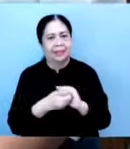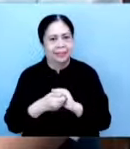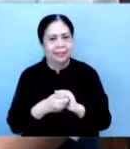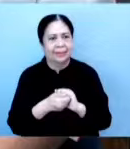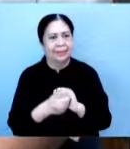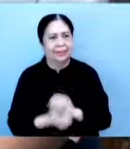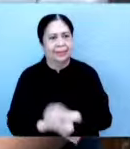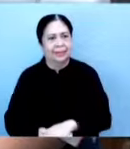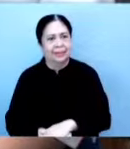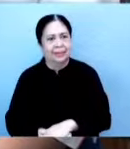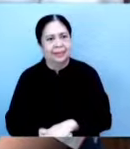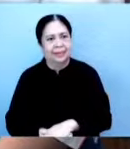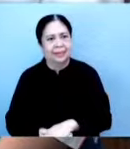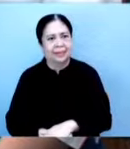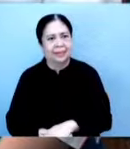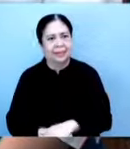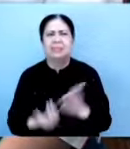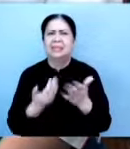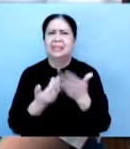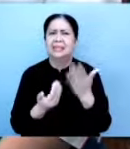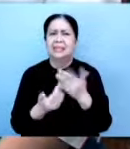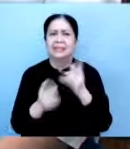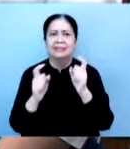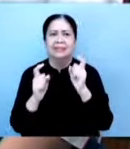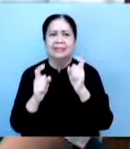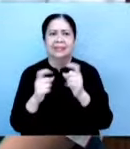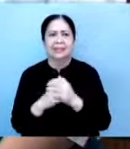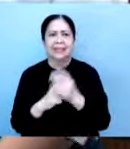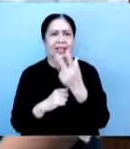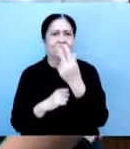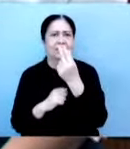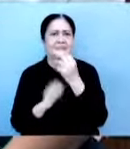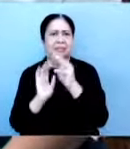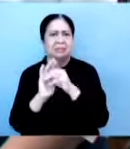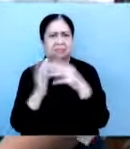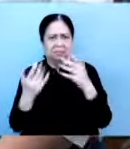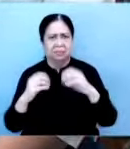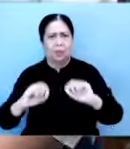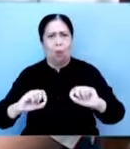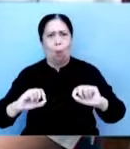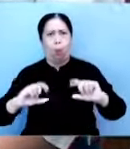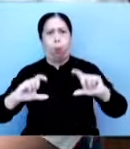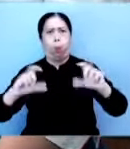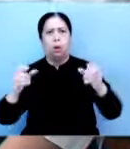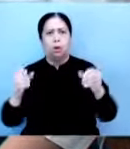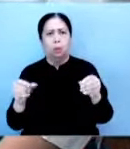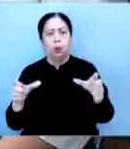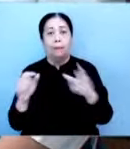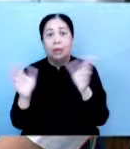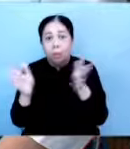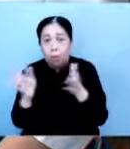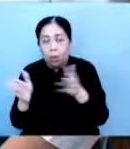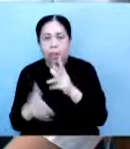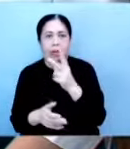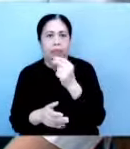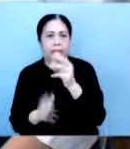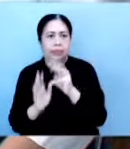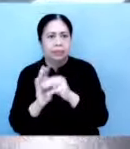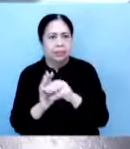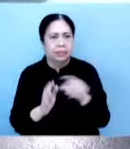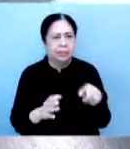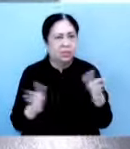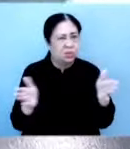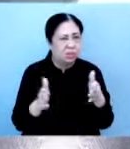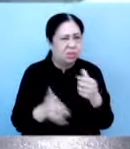hal madali mabilis lang sir like 30 minutes ito mabilis itong Maliit lang 30 minutes lang ito Ma'am ano 10 minutes siguro Uy